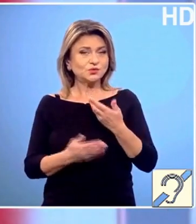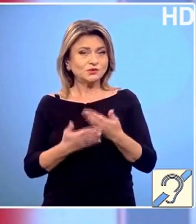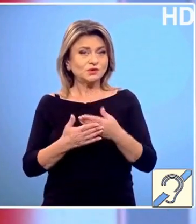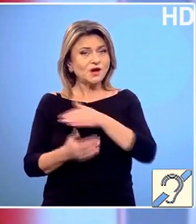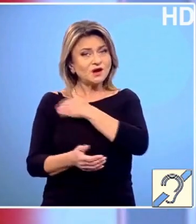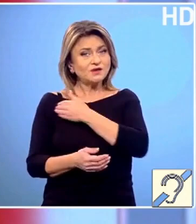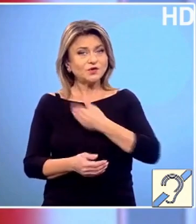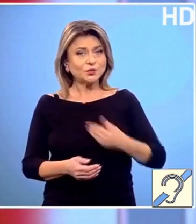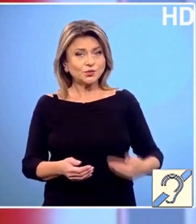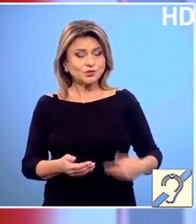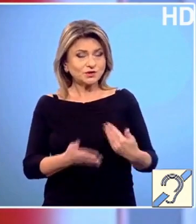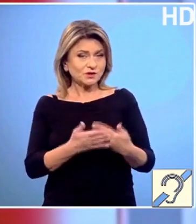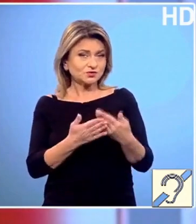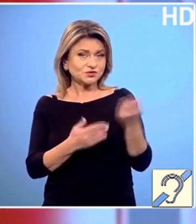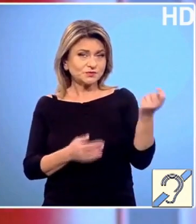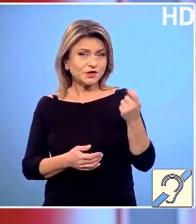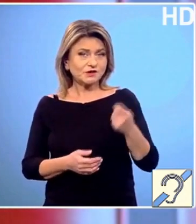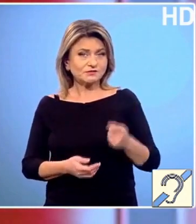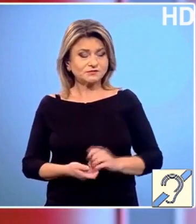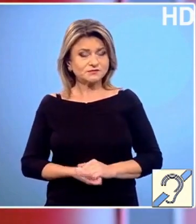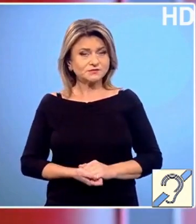Elevilor București în acest proiect.